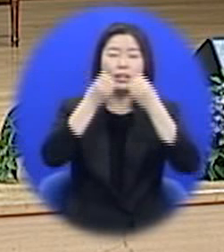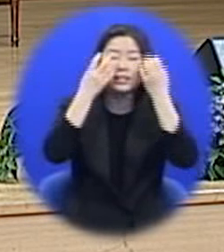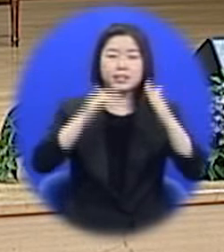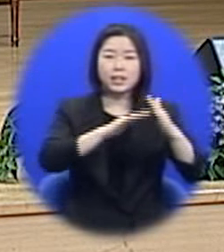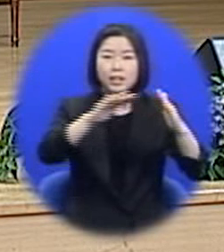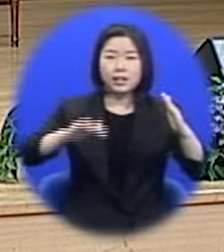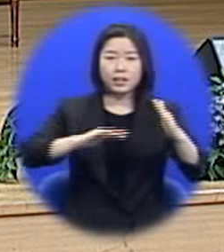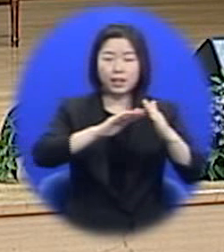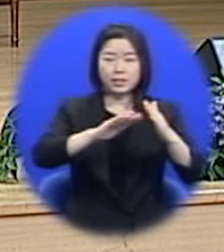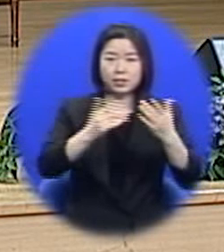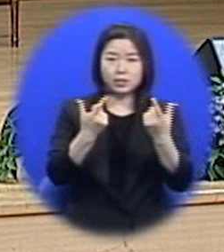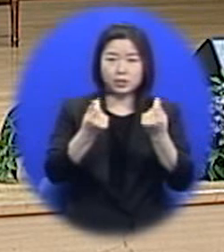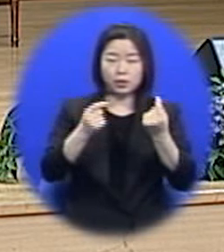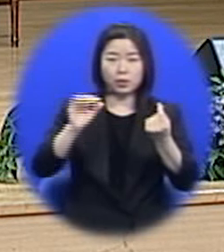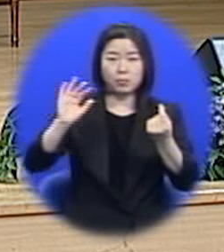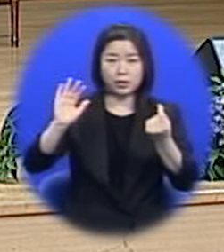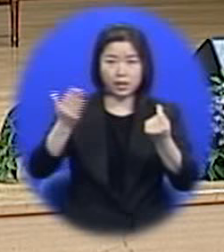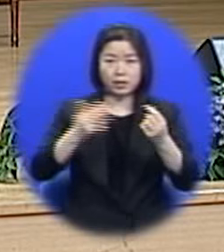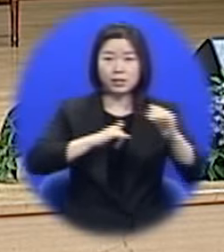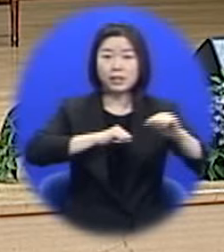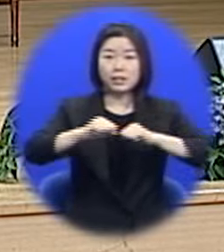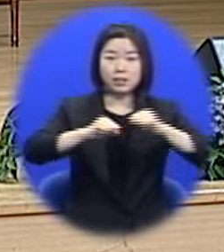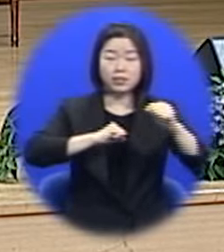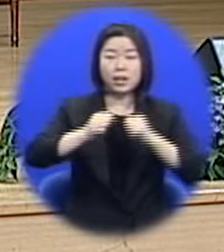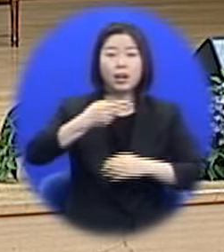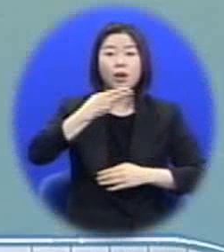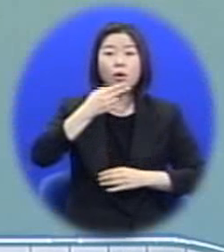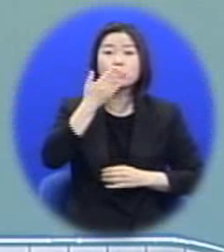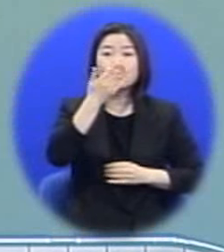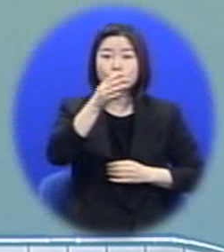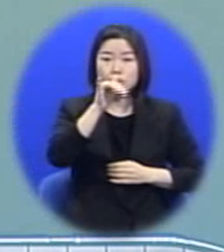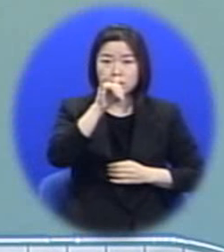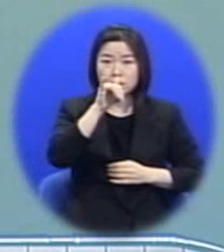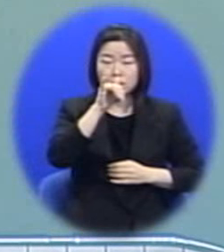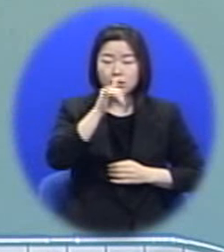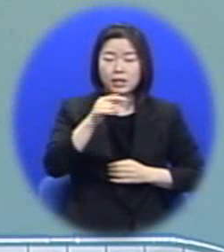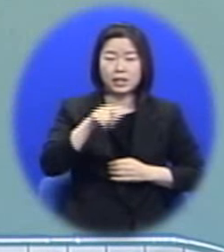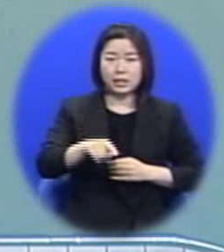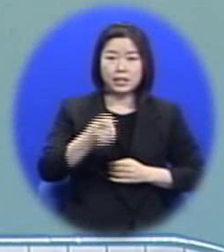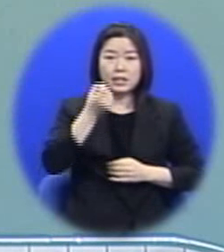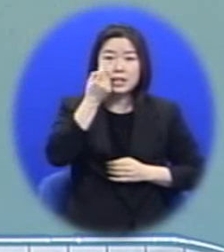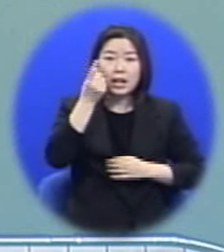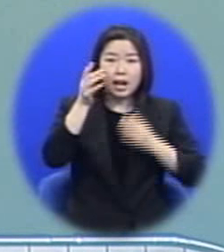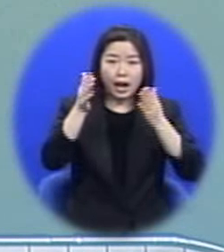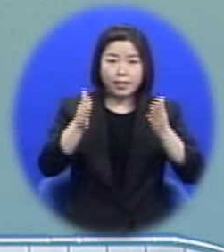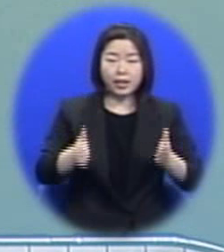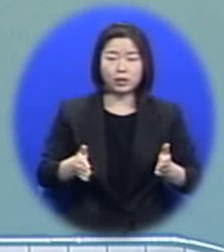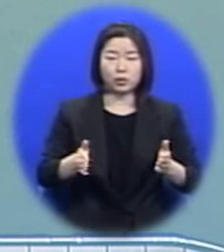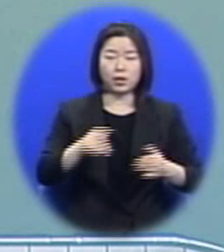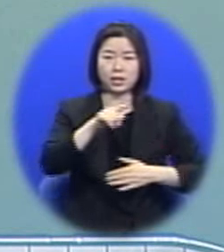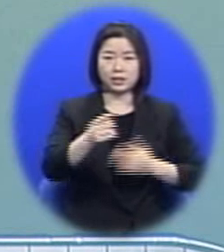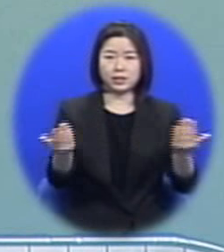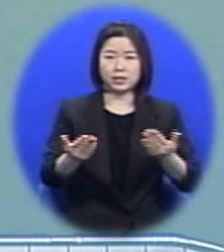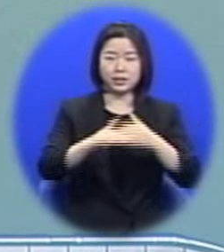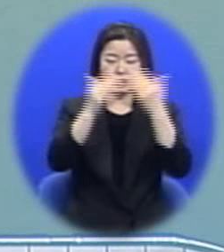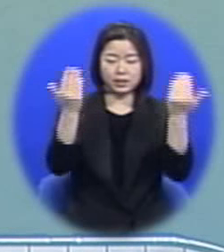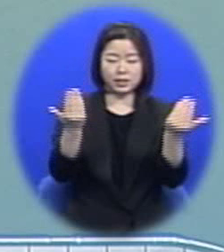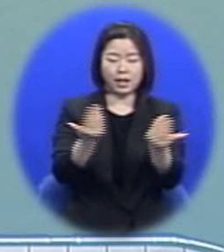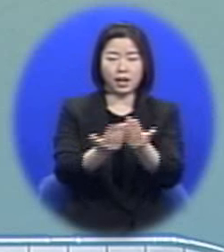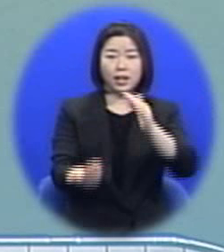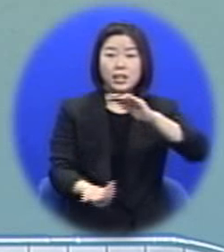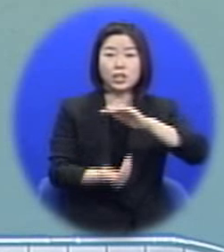되어지는 역사가 일어나지 않을 수도 있겠습니다. 이 한 달 동안이 그 일을 다 이루어내지 못할 수도